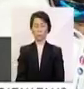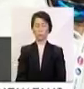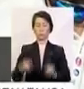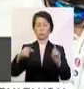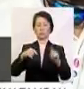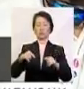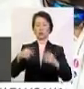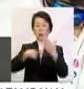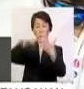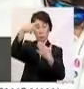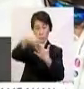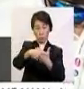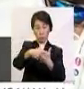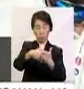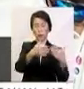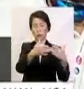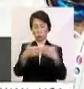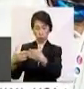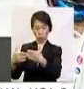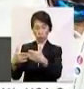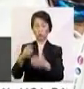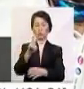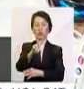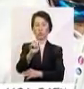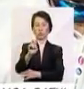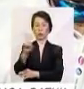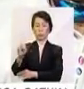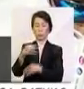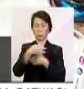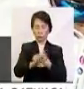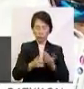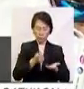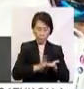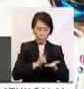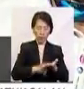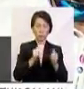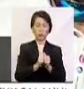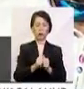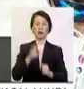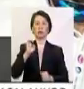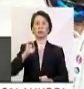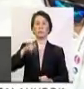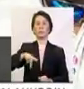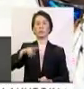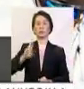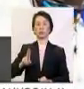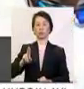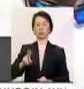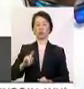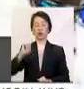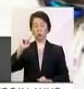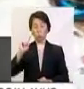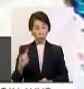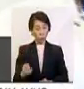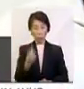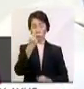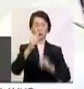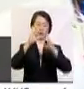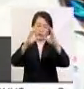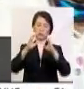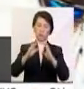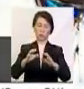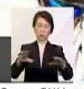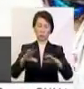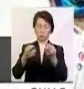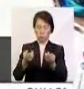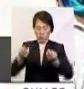Program ini akan diteruskan melangkaui 2020 selepas perbincangan dengan pihak EPU. Cuma cara kita nak merangkakan